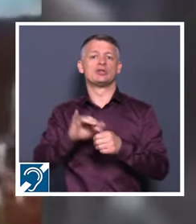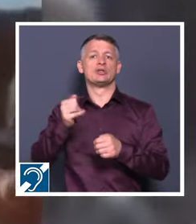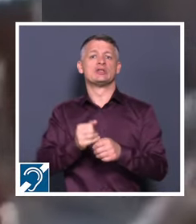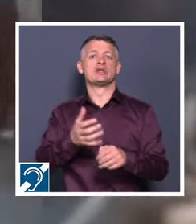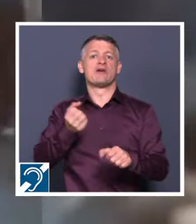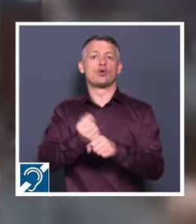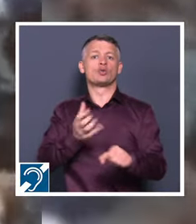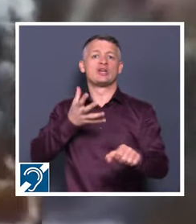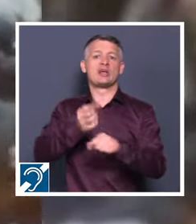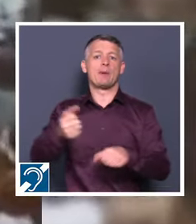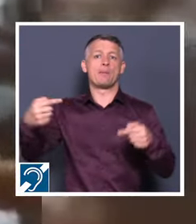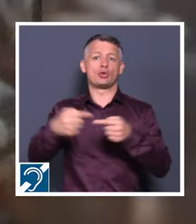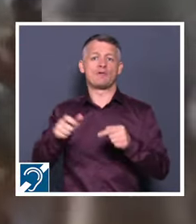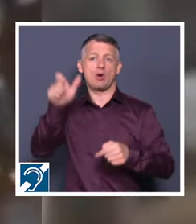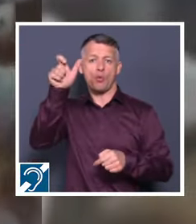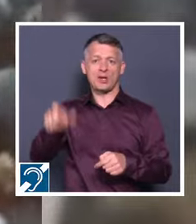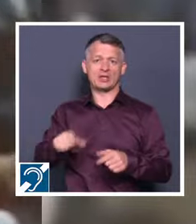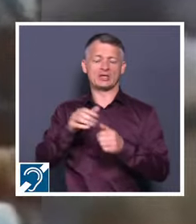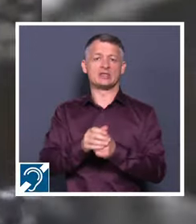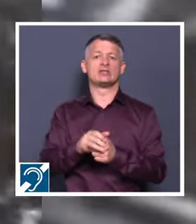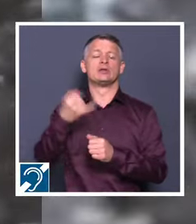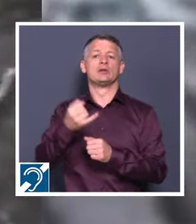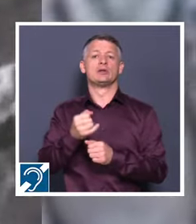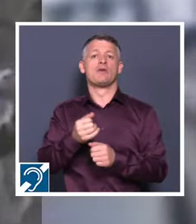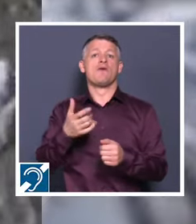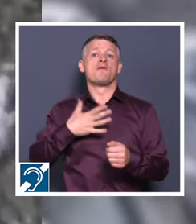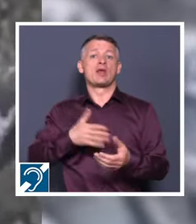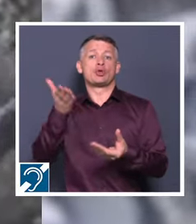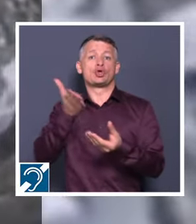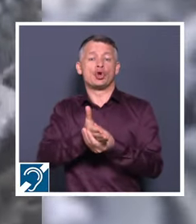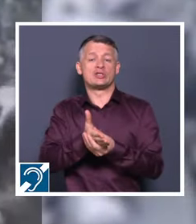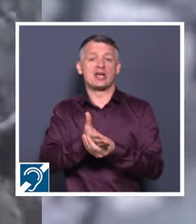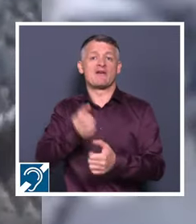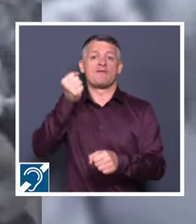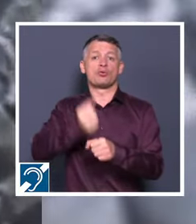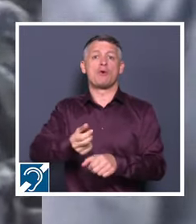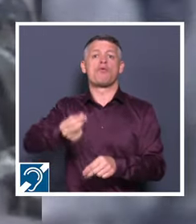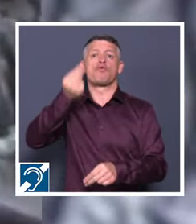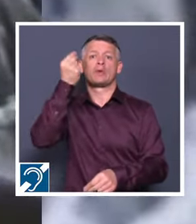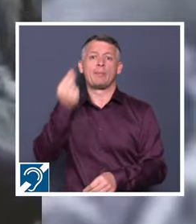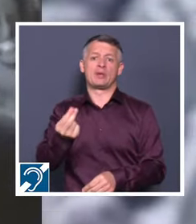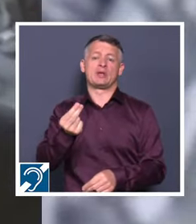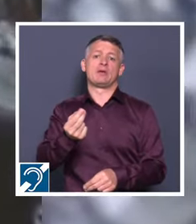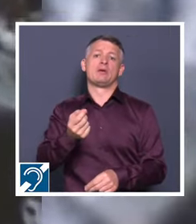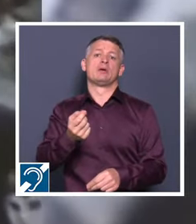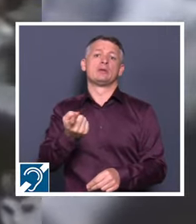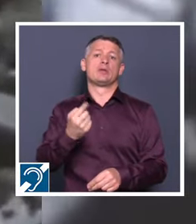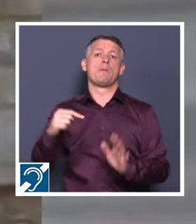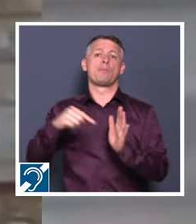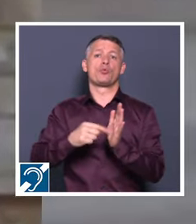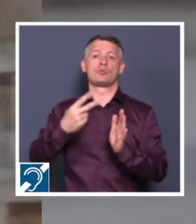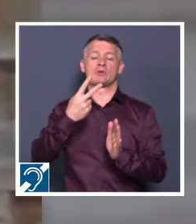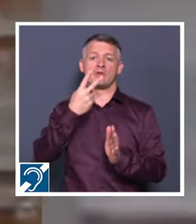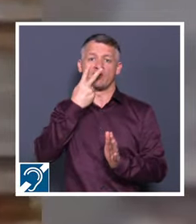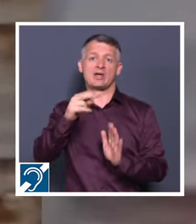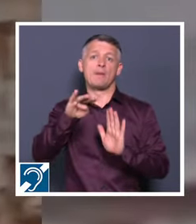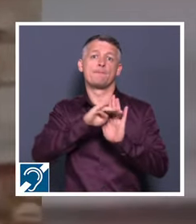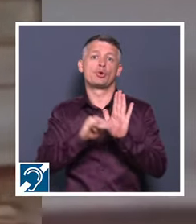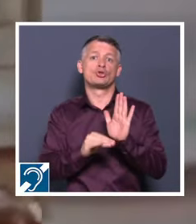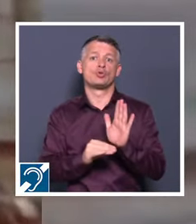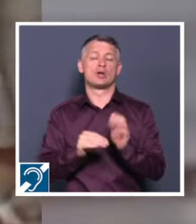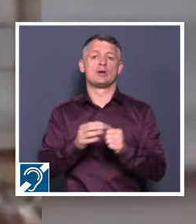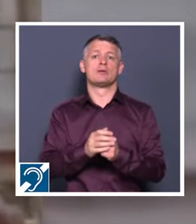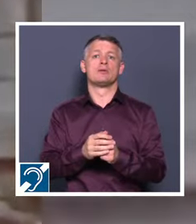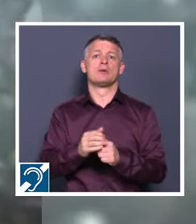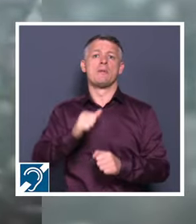încadrarea. Deci ca atare vrem dosare făcute dumnezeiește din punct de vedere procedural, profesional vorbind,